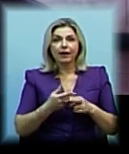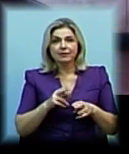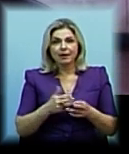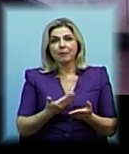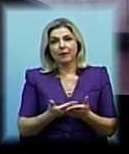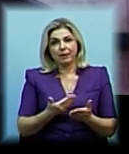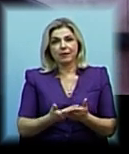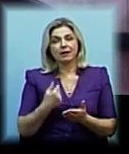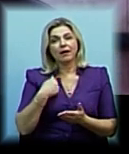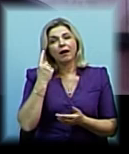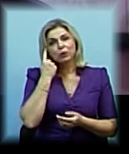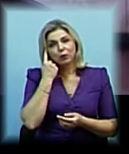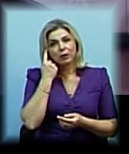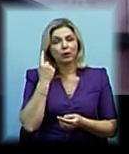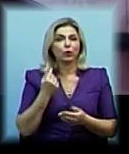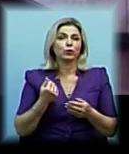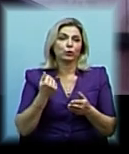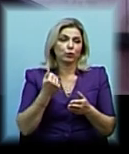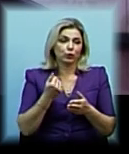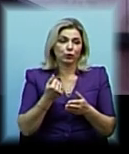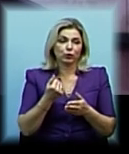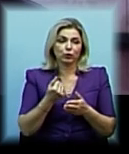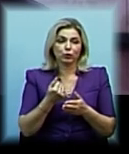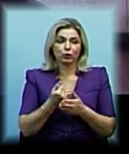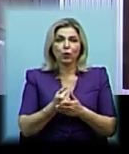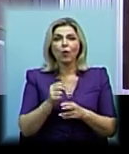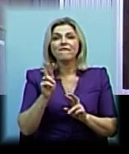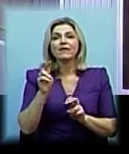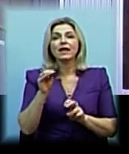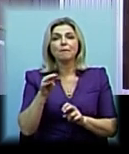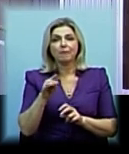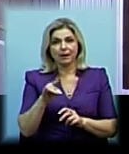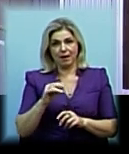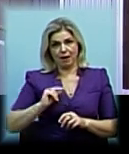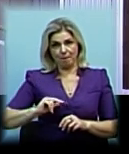приблизно, я думаю, до фірм робочих. Чекаємо